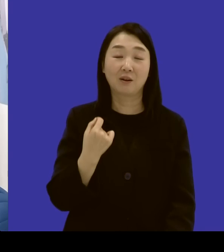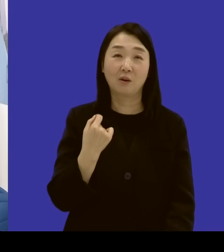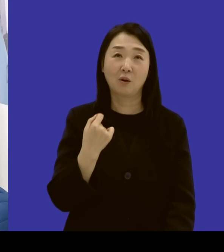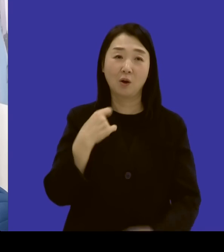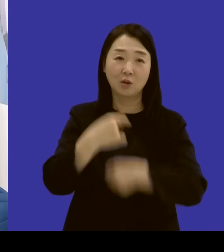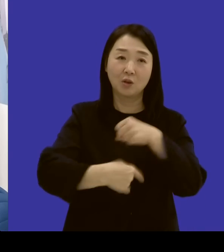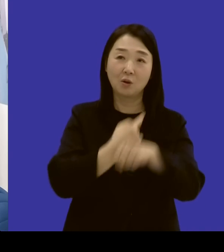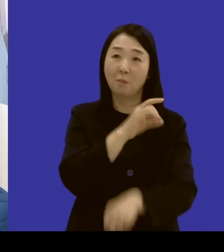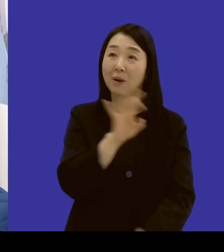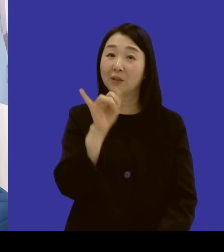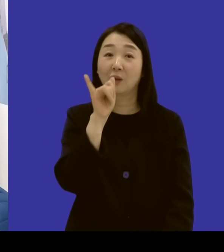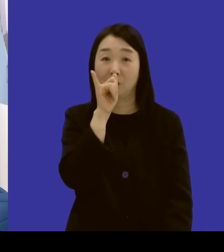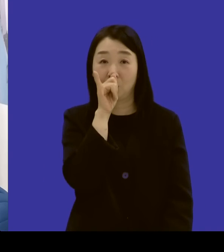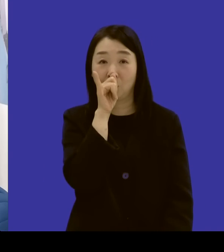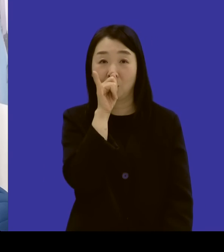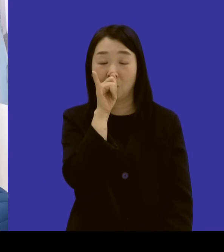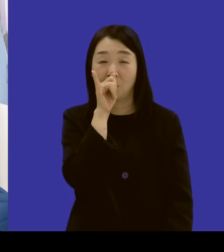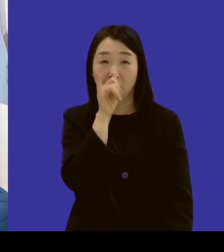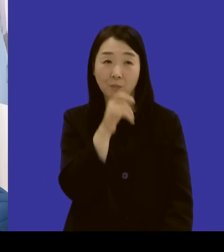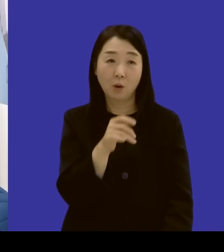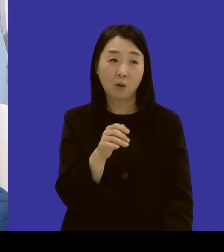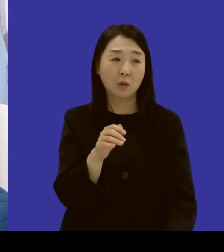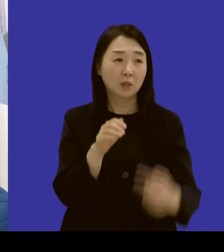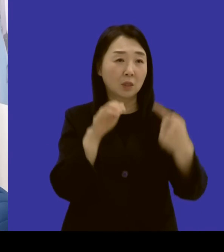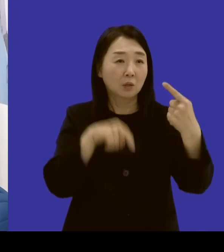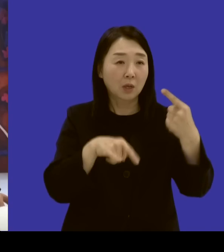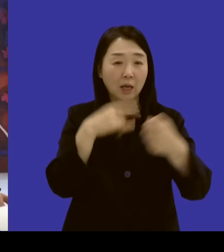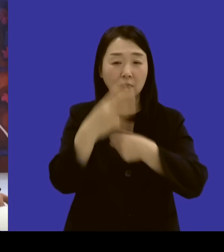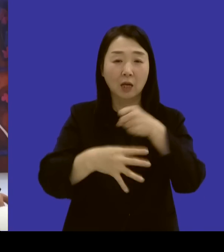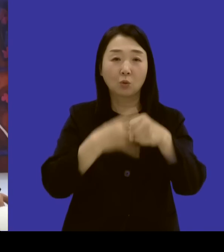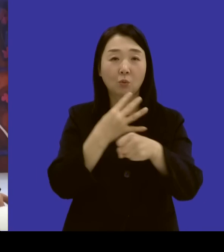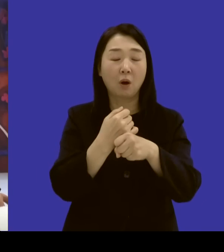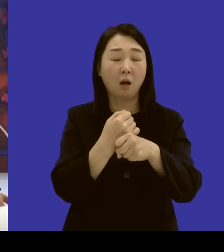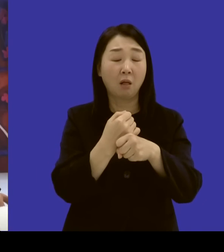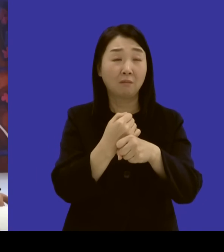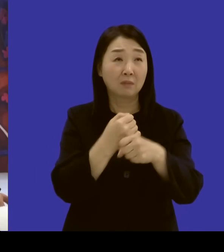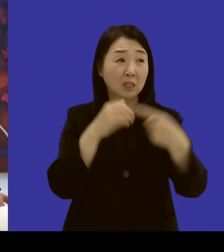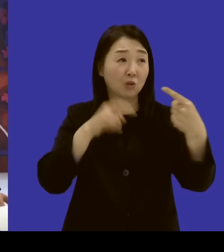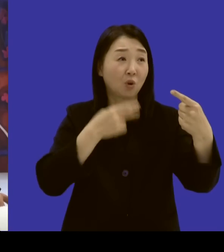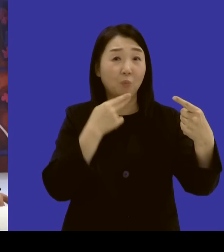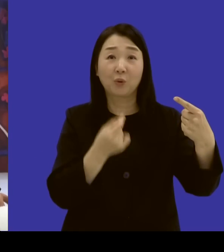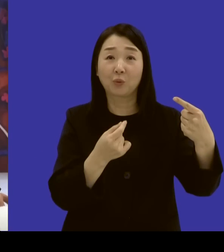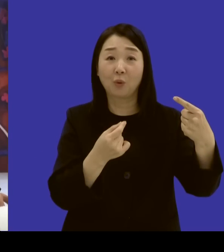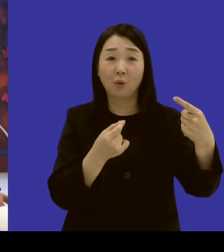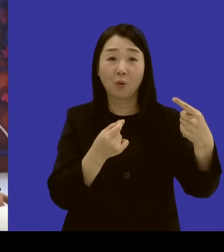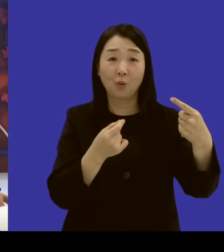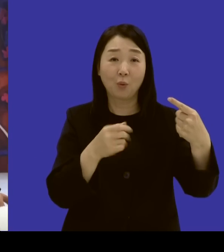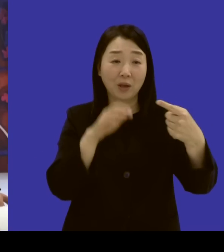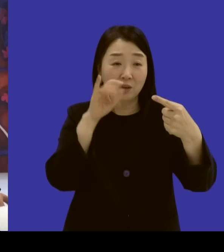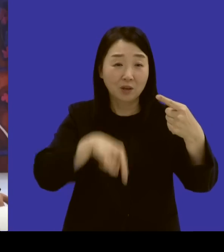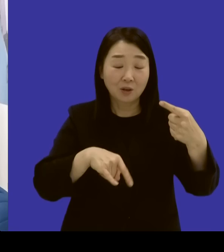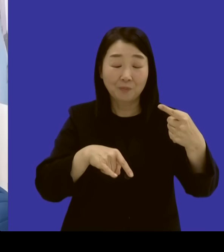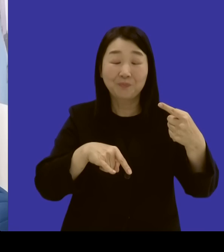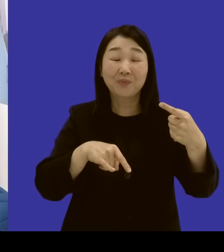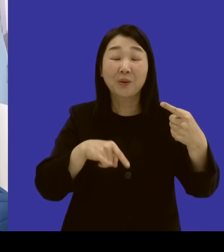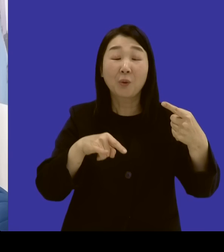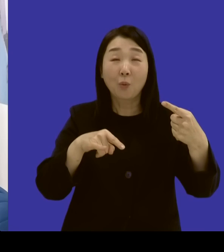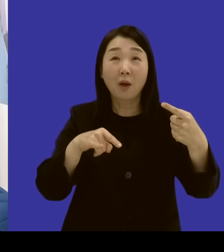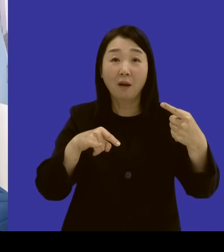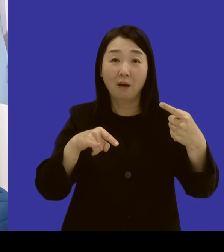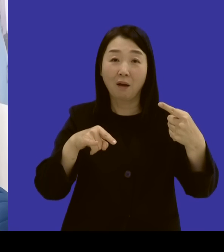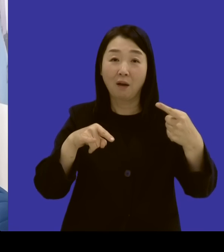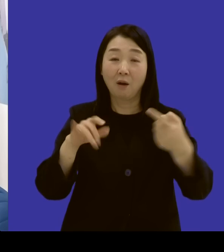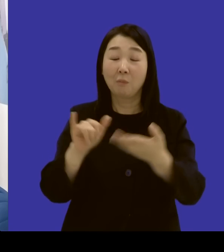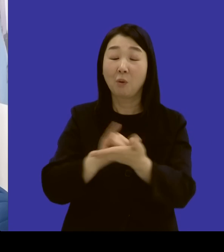있었던 국제 콩쿠르인데 예. 1등이 한 4년 정도 없었어요. 예. 근데 1등에게는 뉴욕 데뷔를 시켜주는 그리고 이제 많은